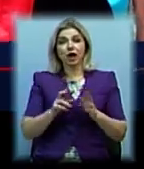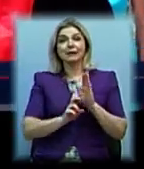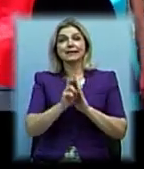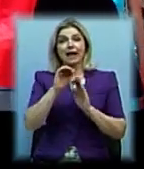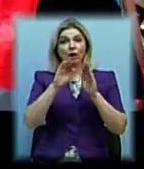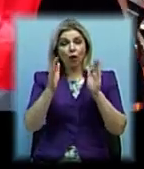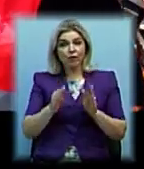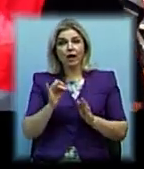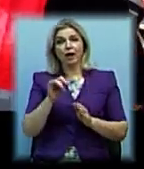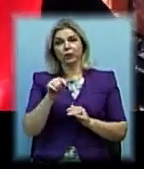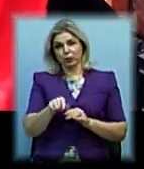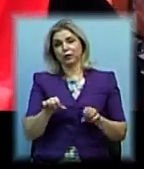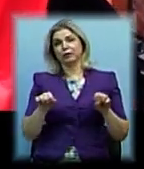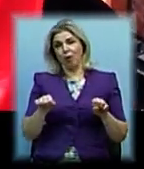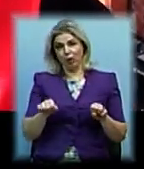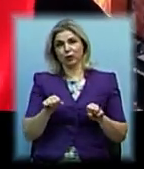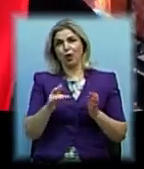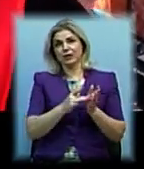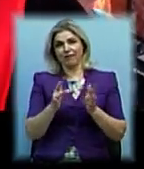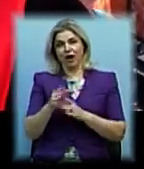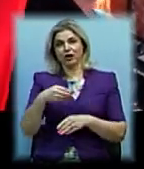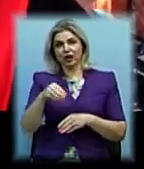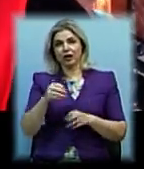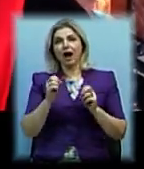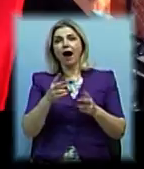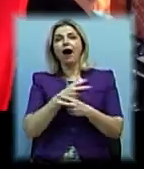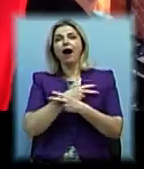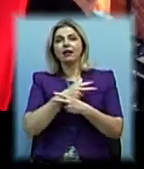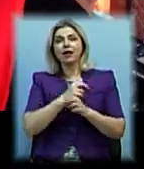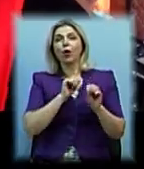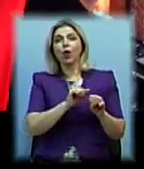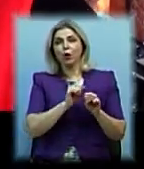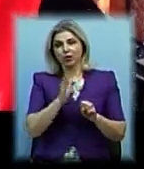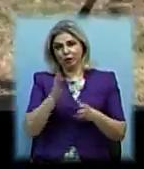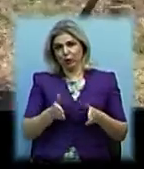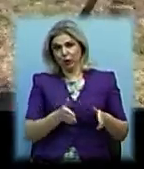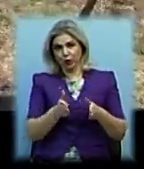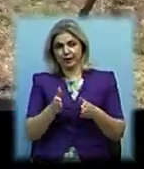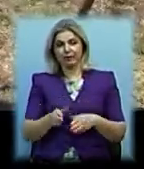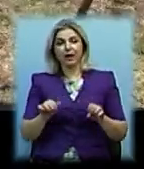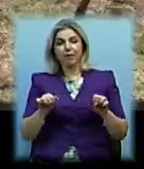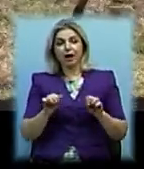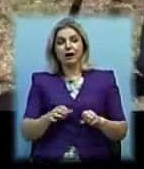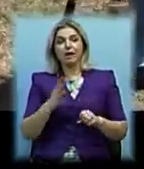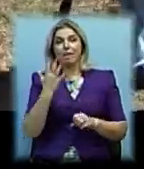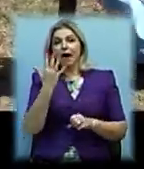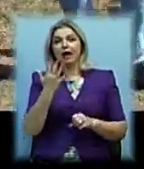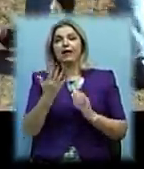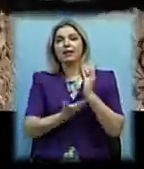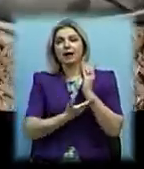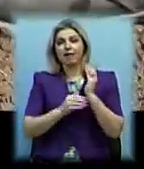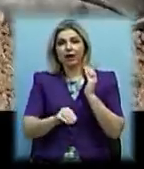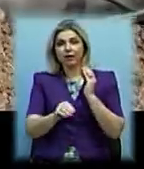церкві освячується мото. Це як ангел-охоронець охороняв дорозі. Байкери посадили 5 кленів та 1 абрикосу